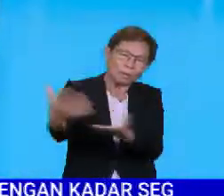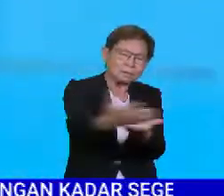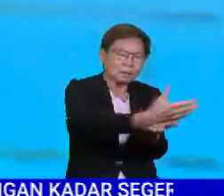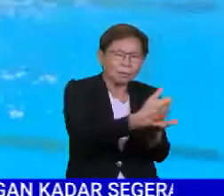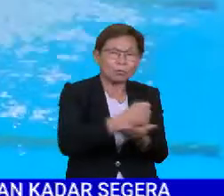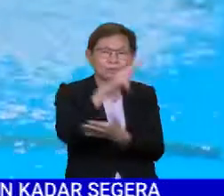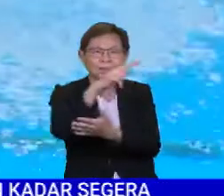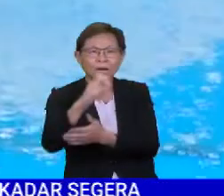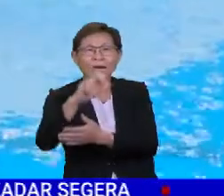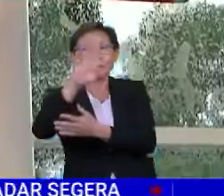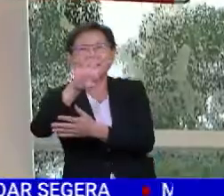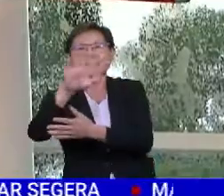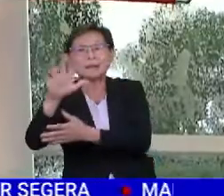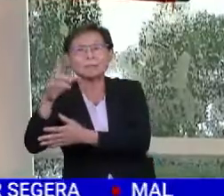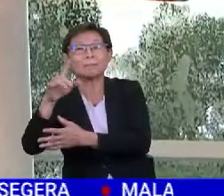keseluruhan